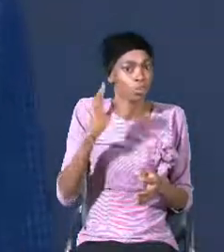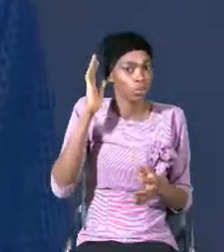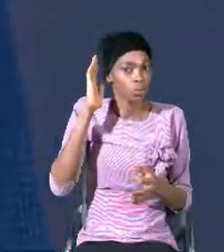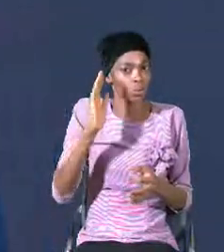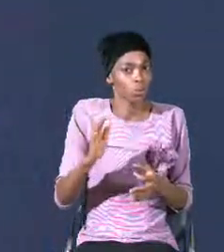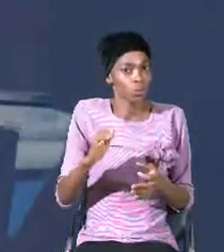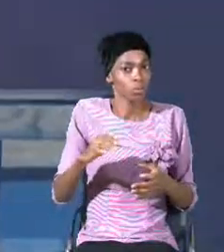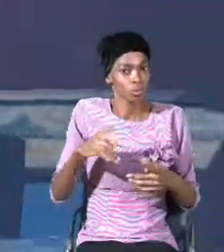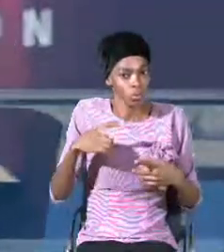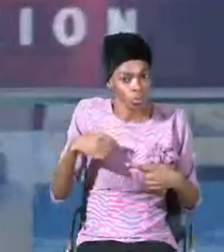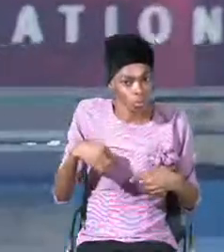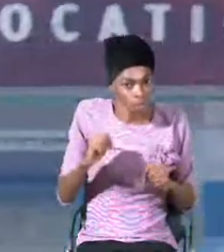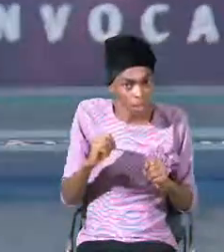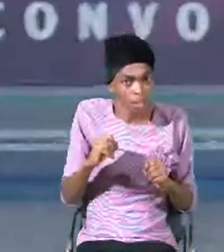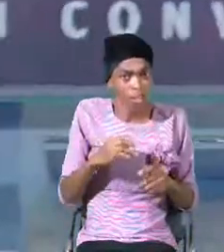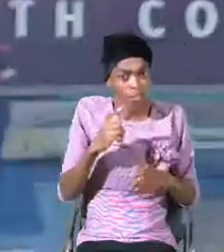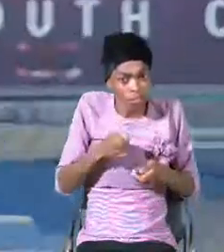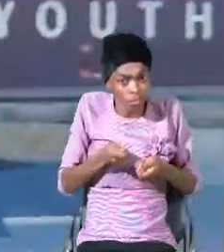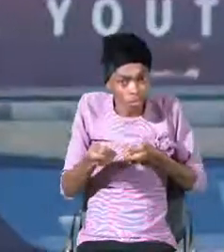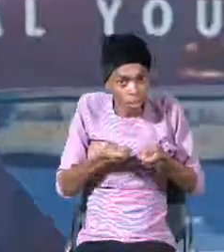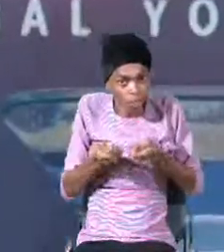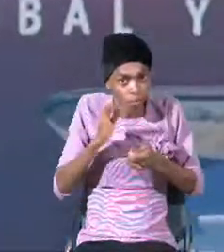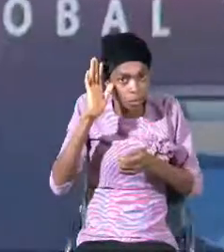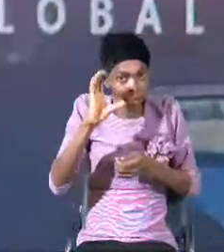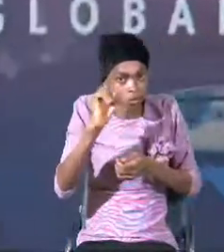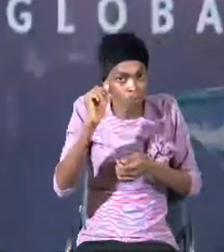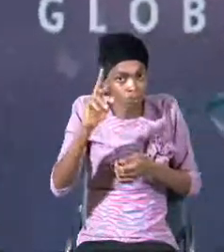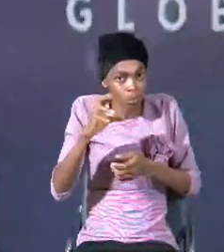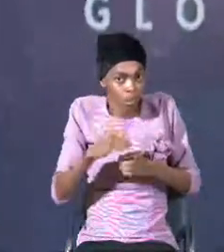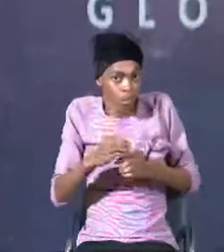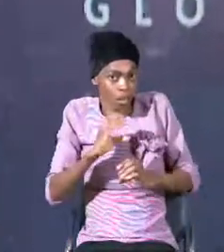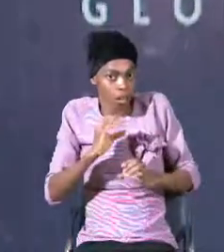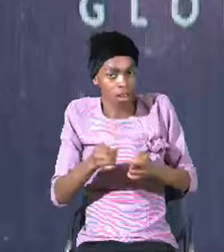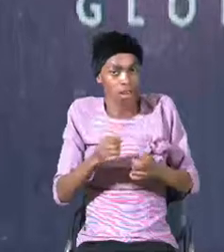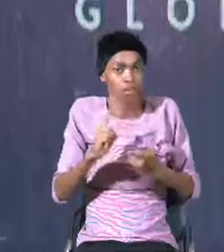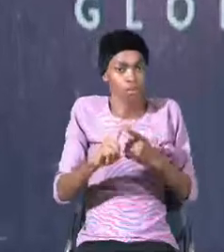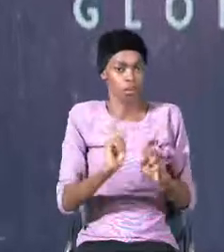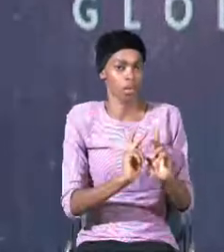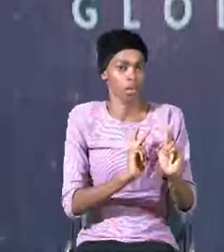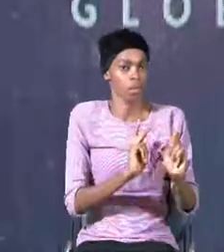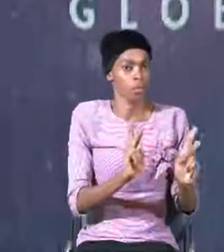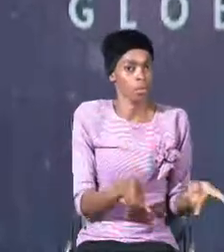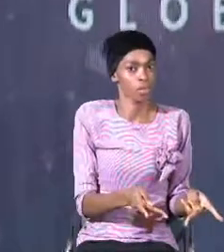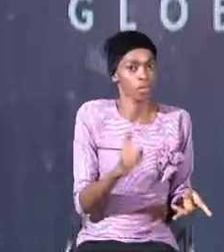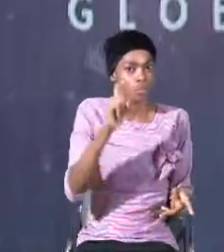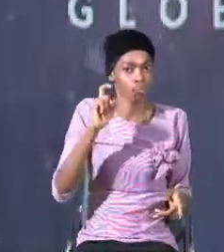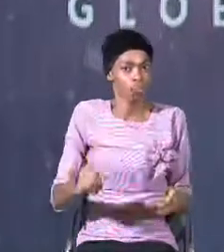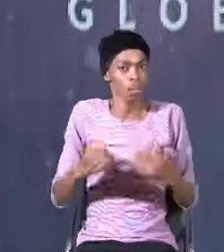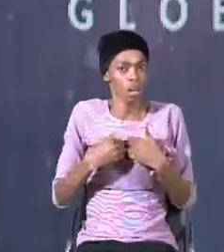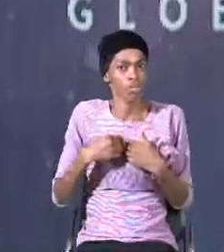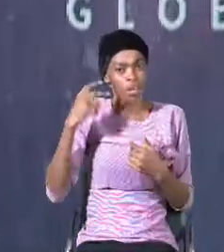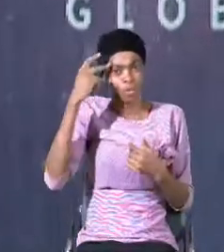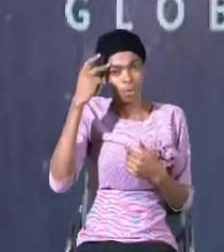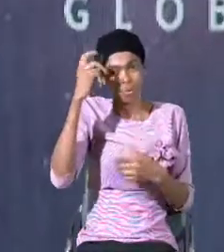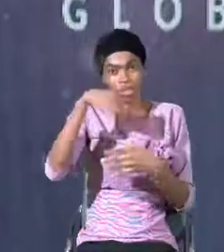Si tu dois conduire ton véhicule, si tu dois conduire à une destination, il faut qu'il y